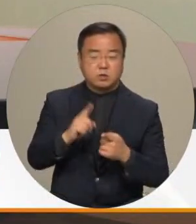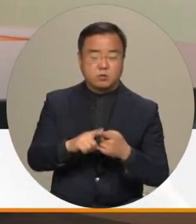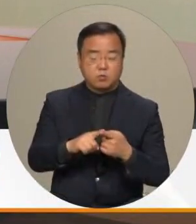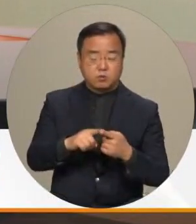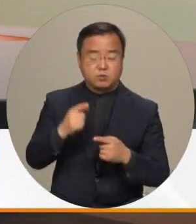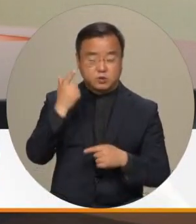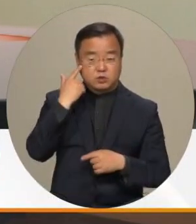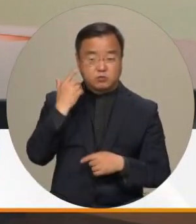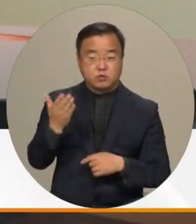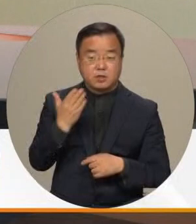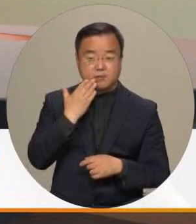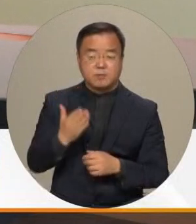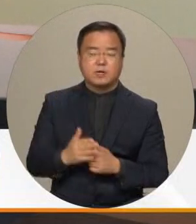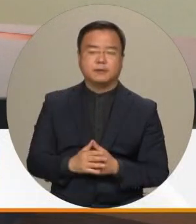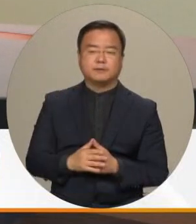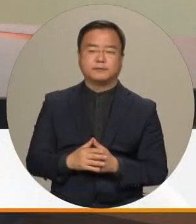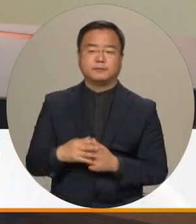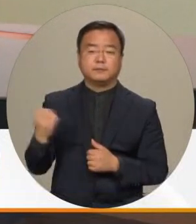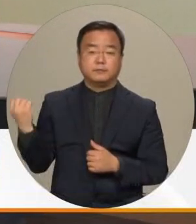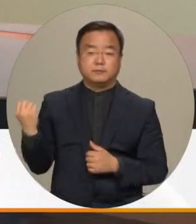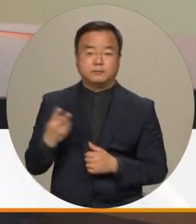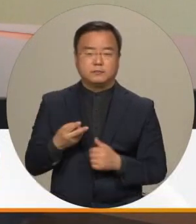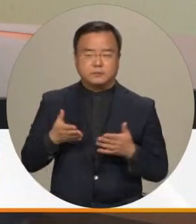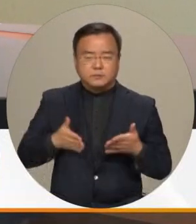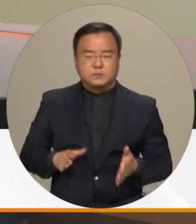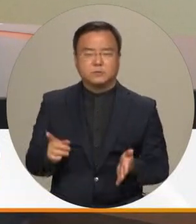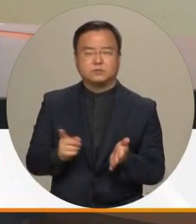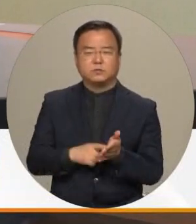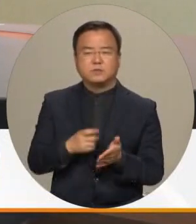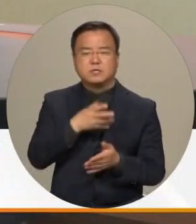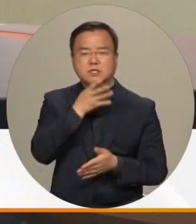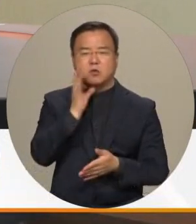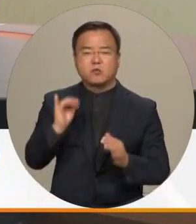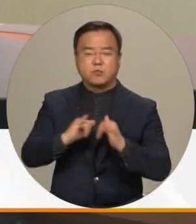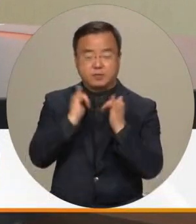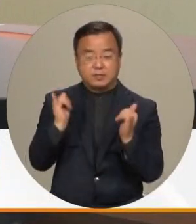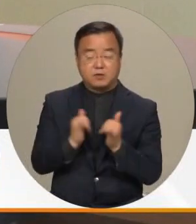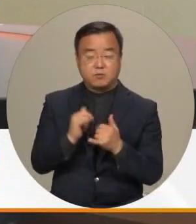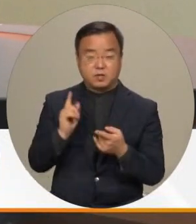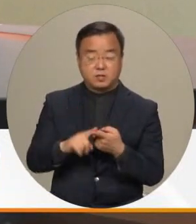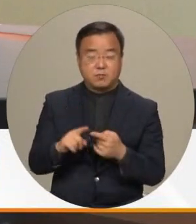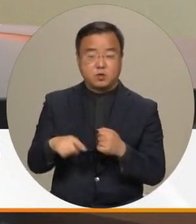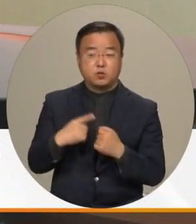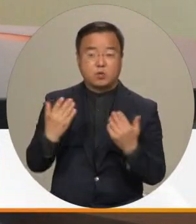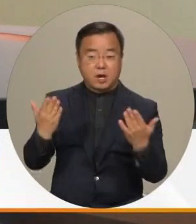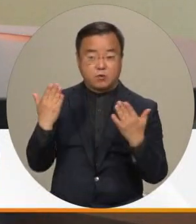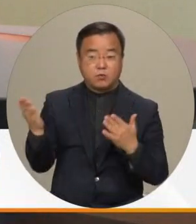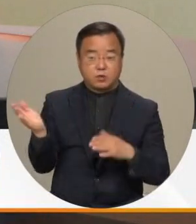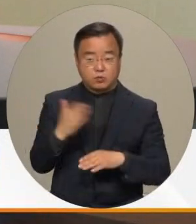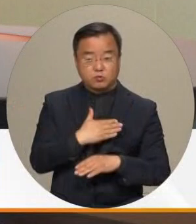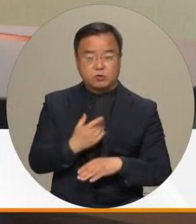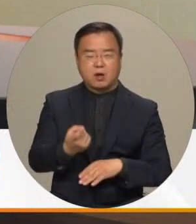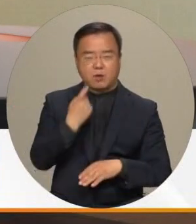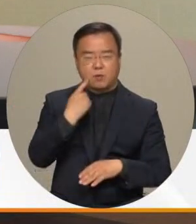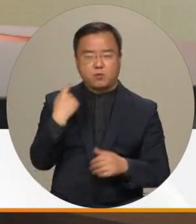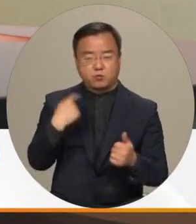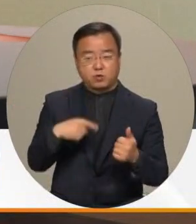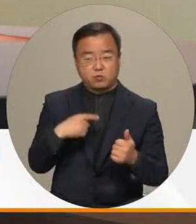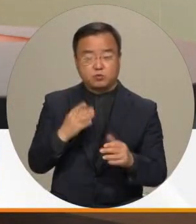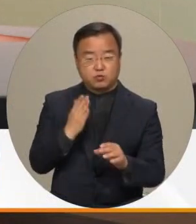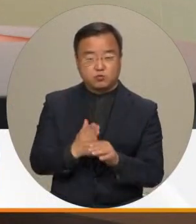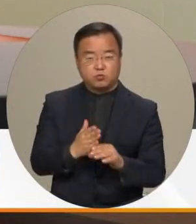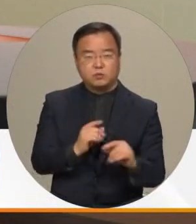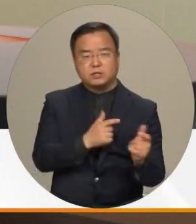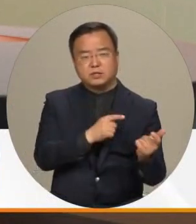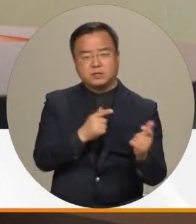질문으로 다루거든요 그리고 뭐 저출산 고령화 이런 것들도 사실 사회의 시간을 초등 교과에서도 다루고 있어요 그리고 이런